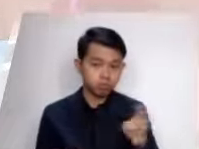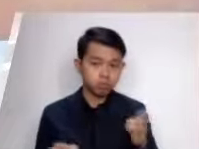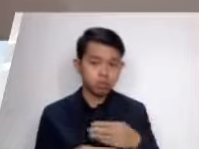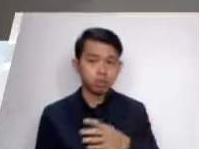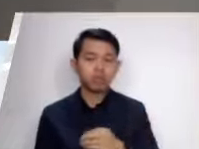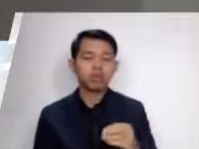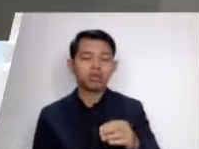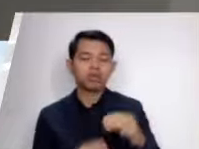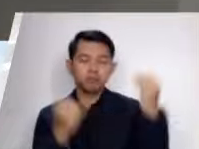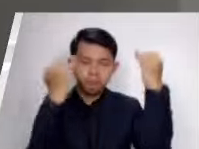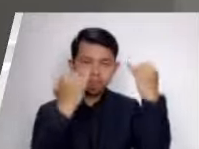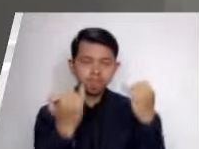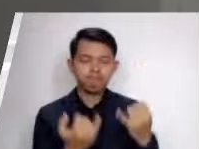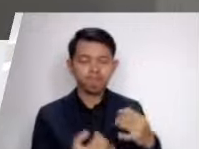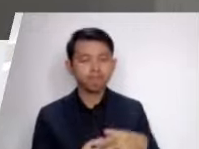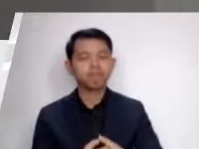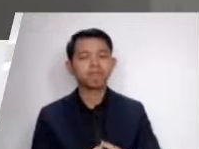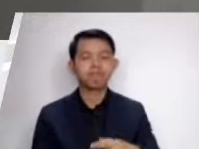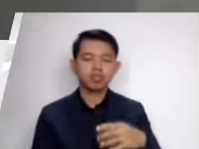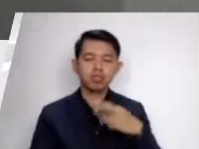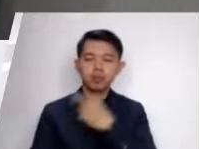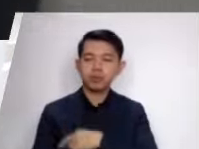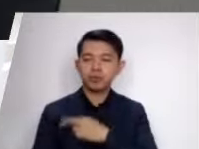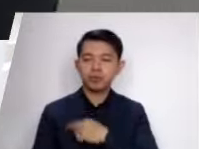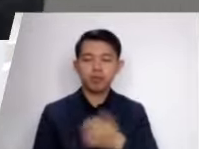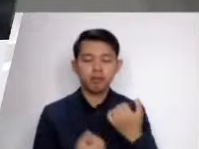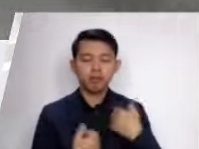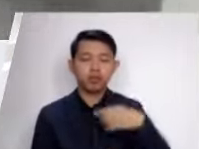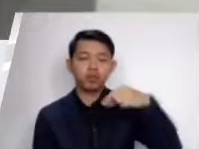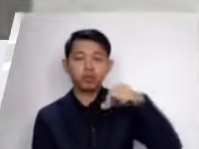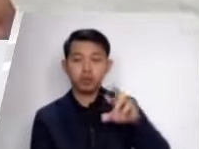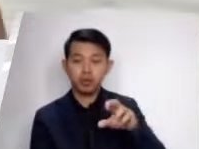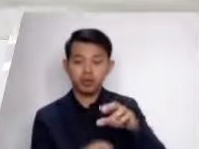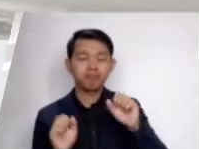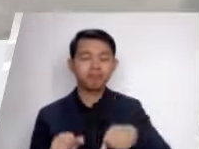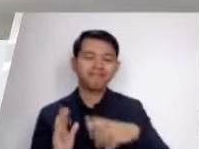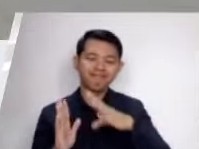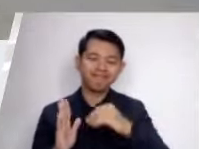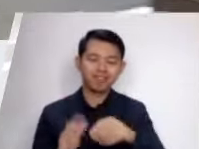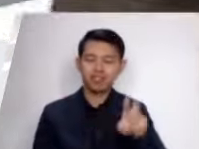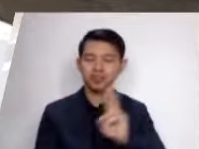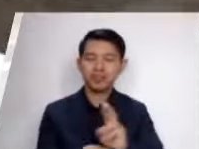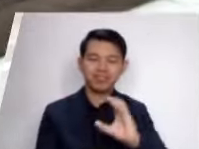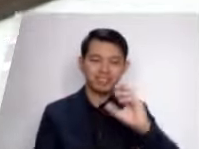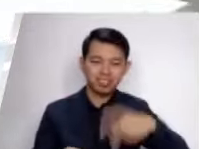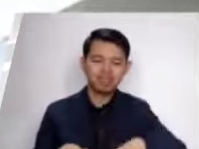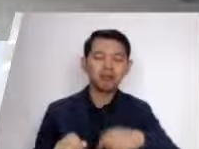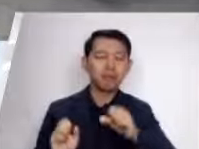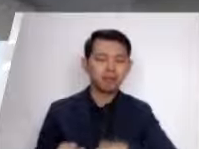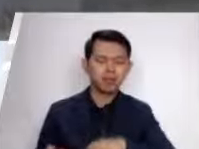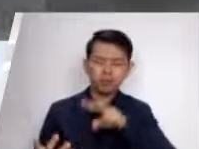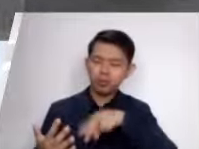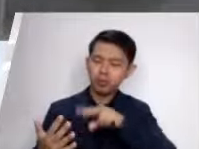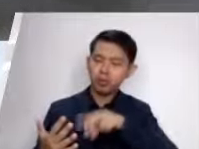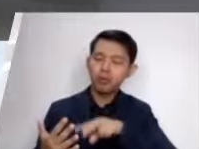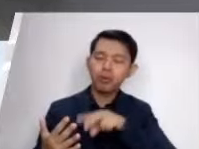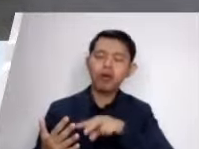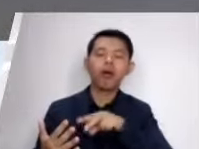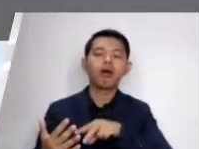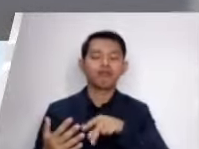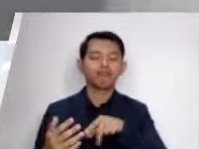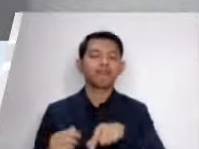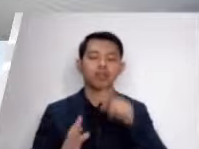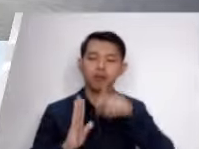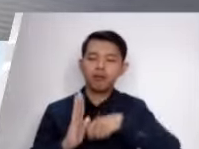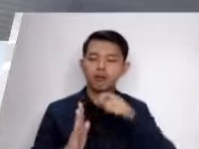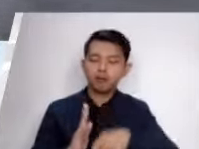mga QR code na pwede mong iscan sa iyong cellphone. Dito makakapanood ka ng mga educational video para matutunan mo